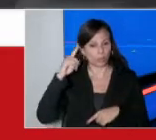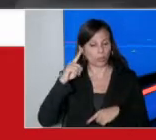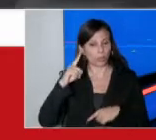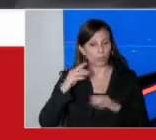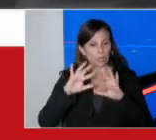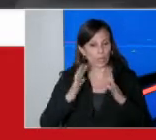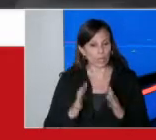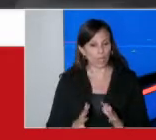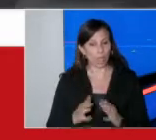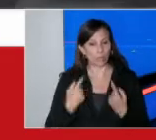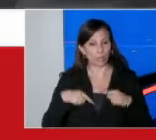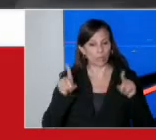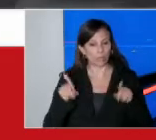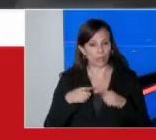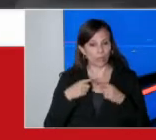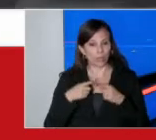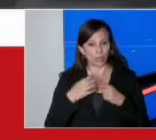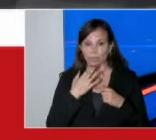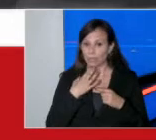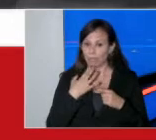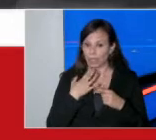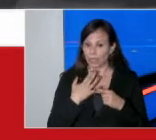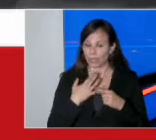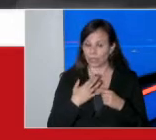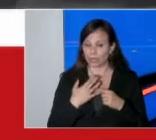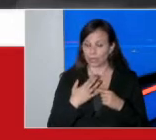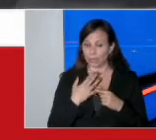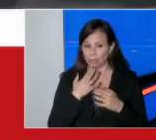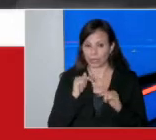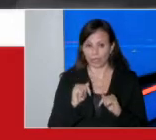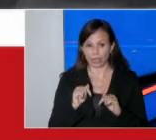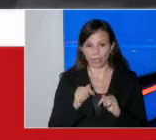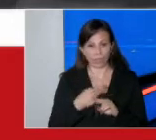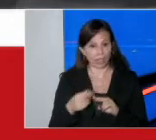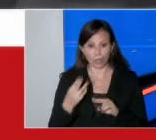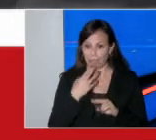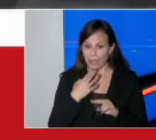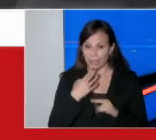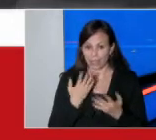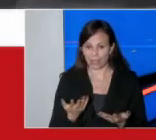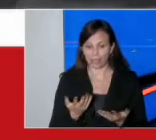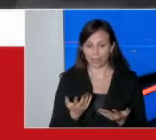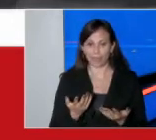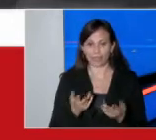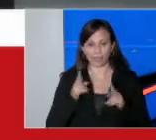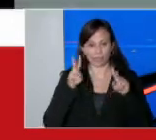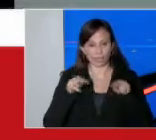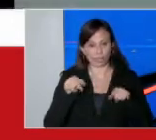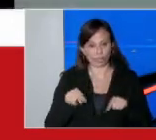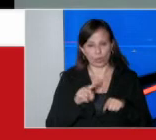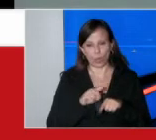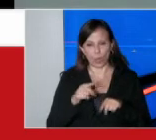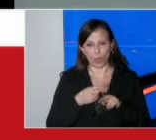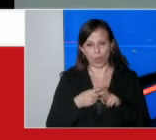שיצירה מוזיקלית ישראלית ובעברית היא רק בישראל. אז יש כאן לא רק